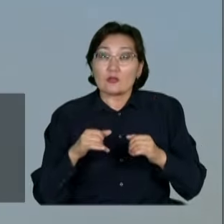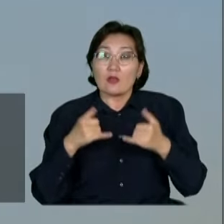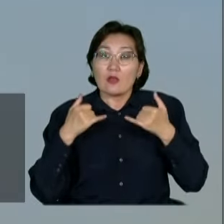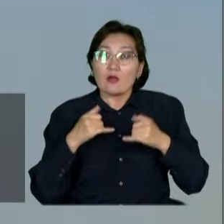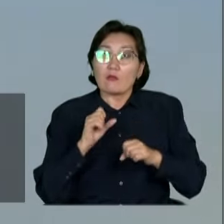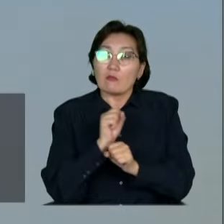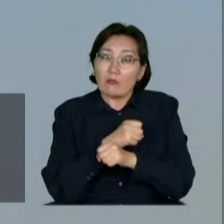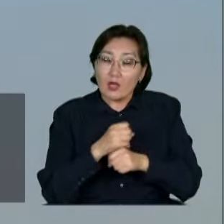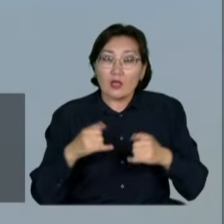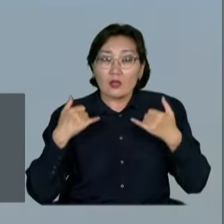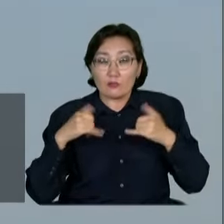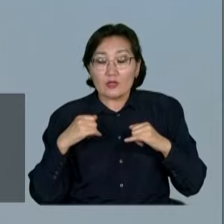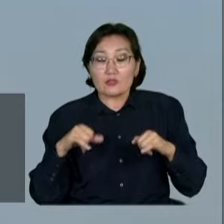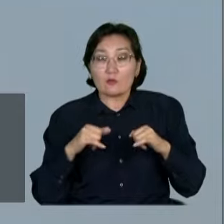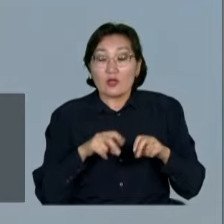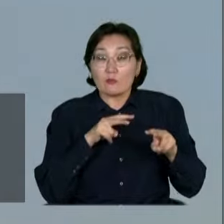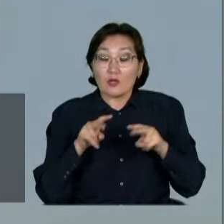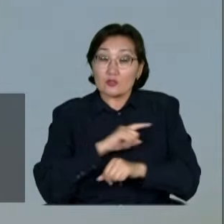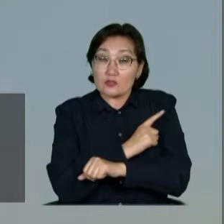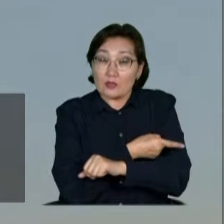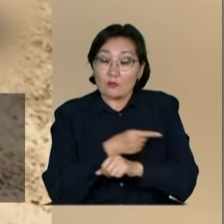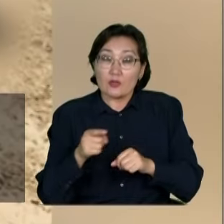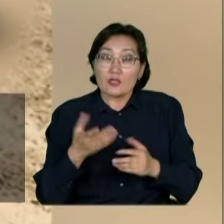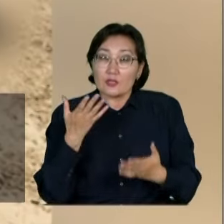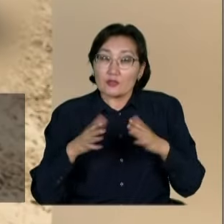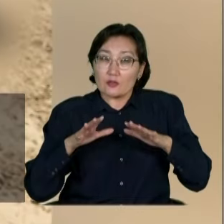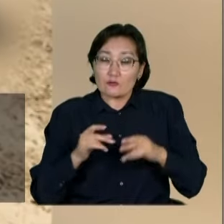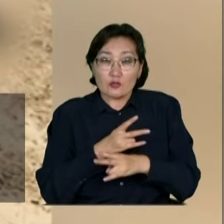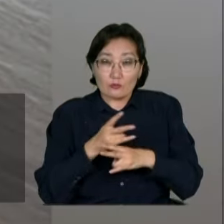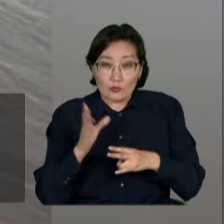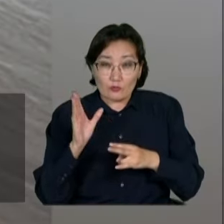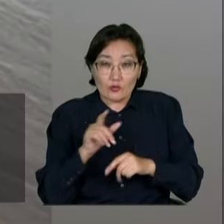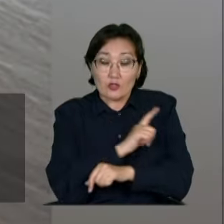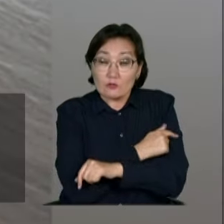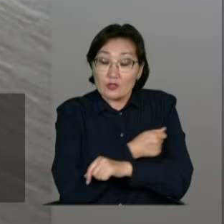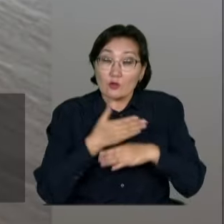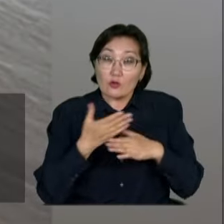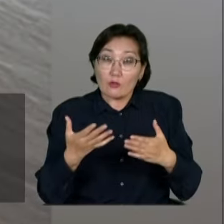бақылауды күшейтіп, қара құрт шаққан жағдайда дереу медициналық көмекке жүгіну керектігін